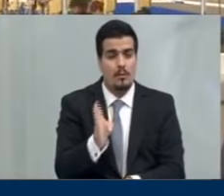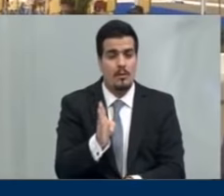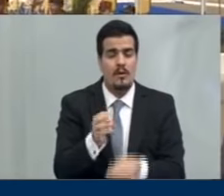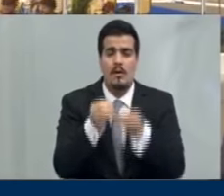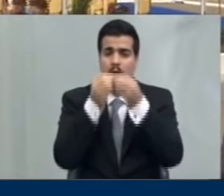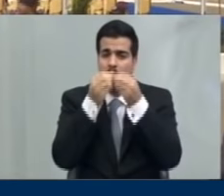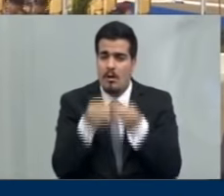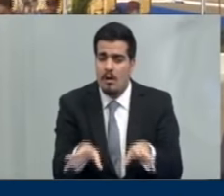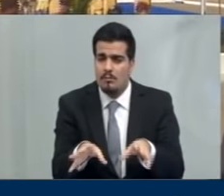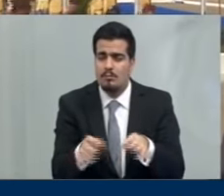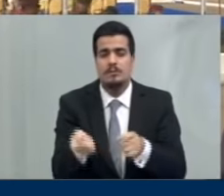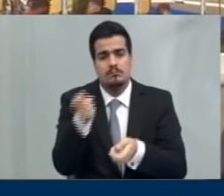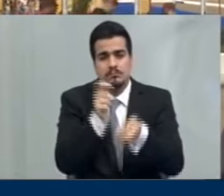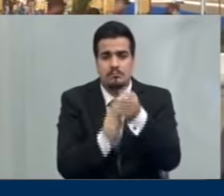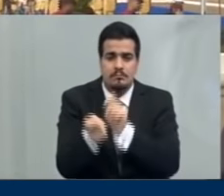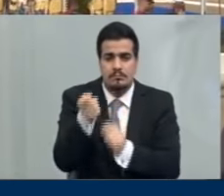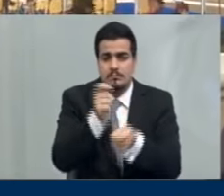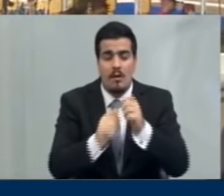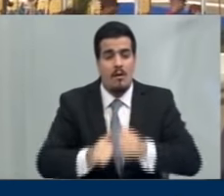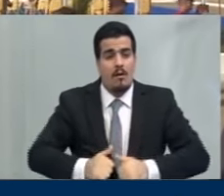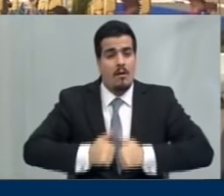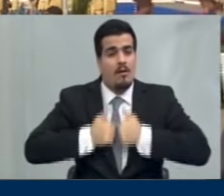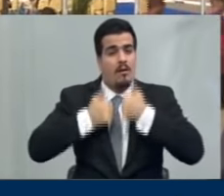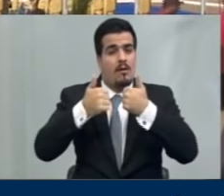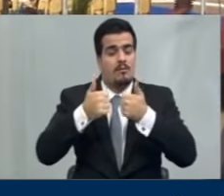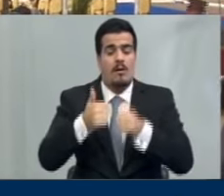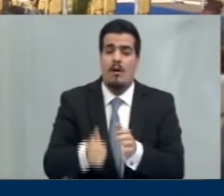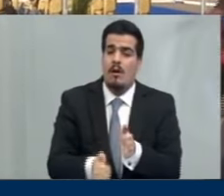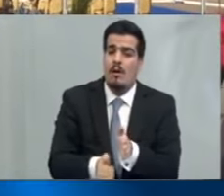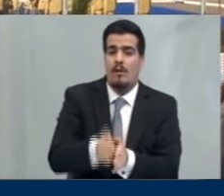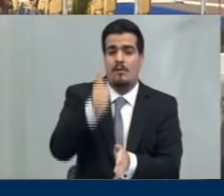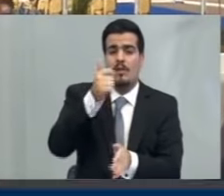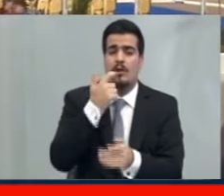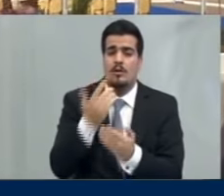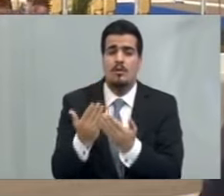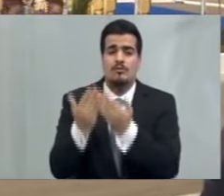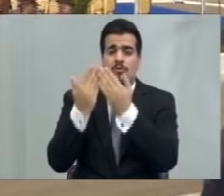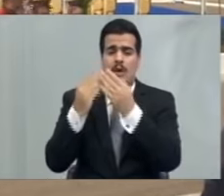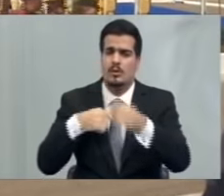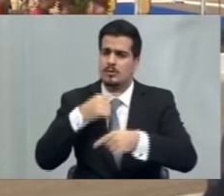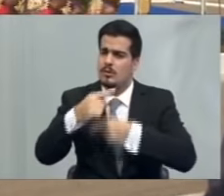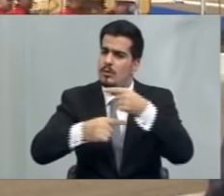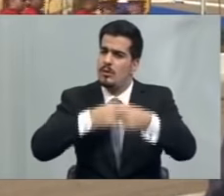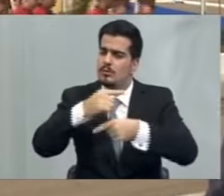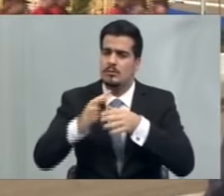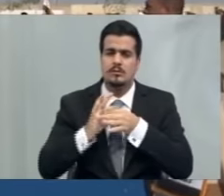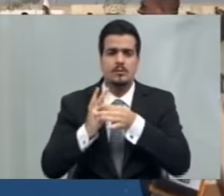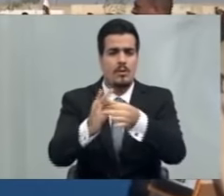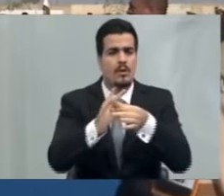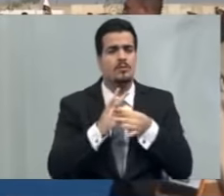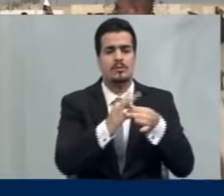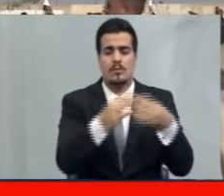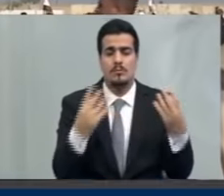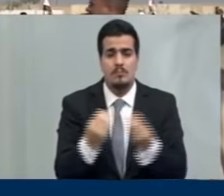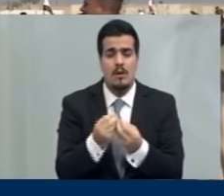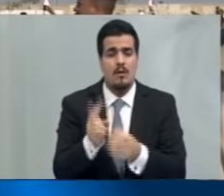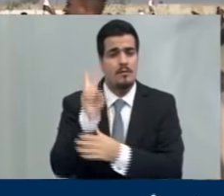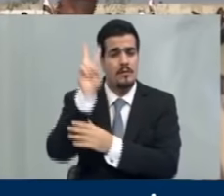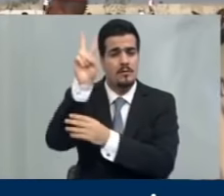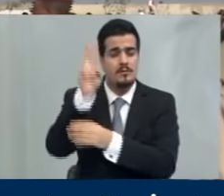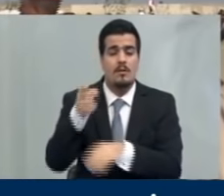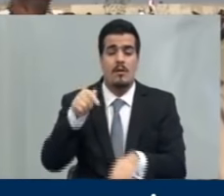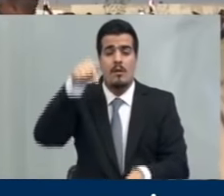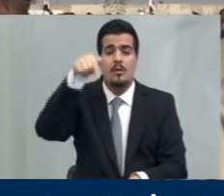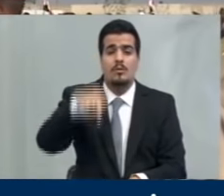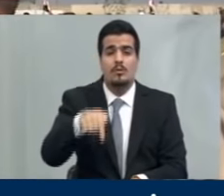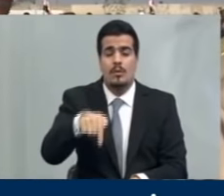نعيد هذا الدمار إلى ونعيد الحياة إلى صورتها الطبيعية إن شاء الله، وسنواصل أيضا عمليات النصر. اليوم الوضع